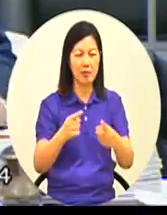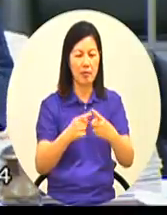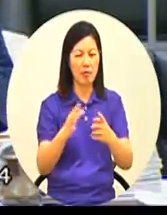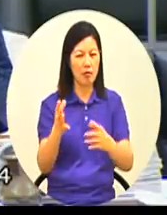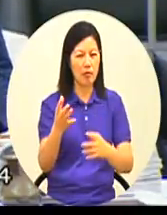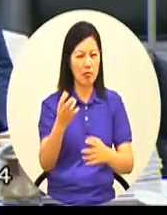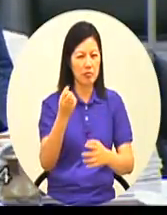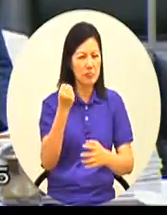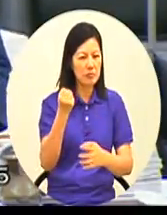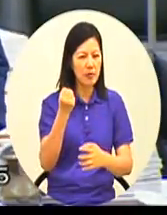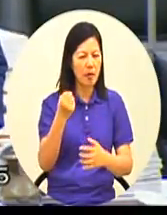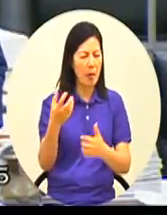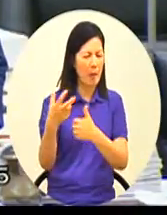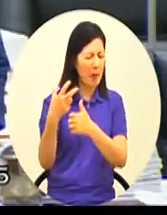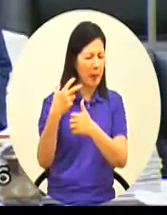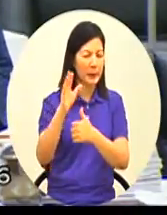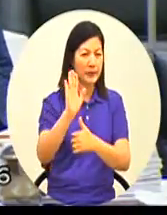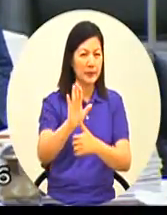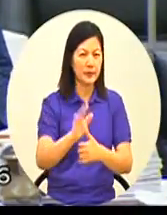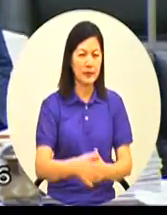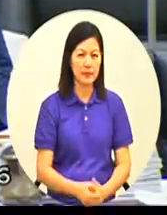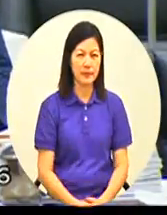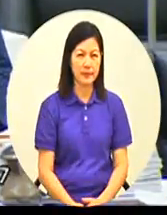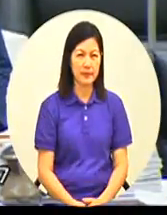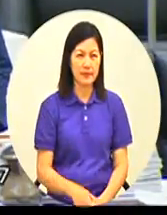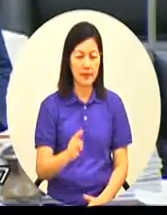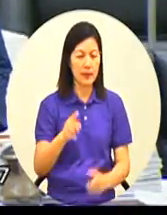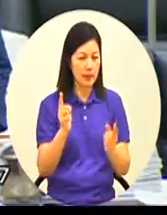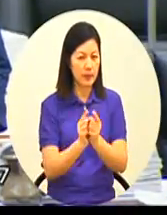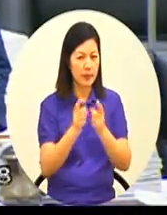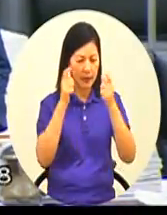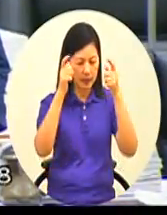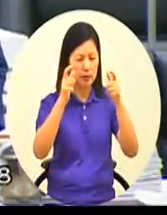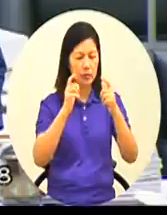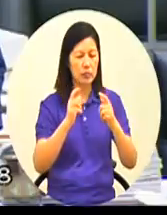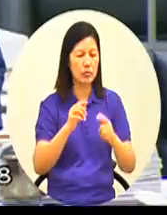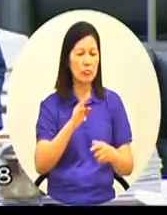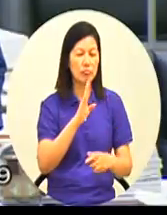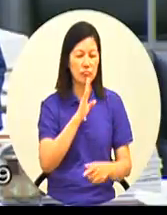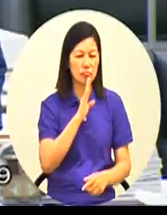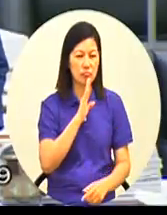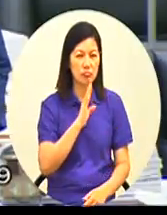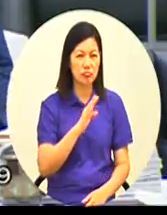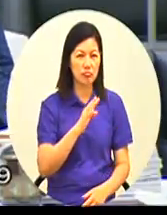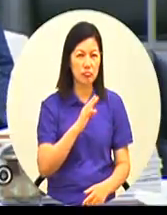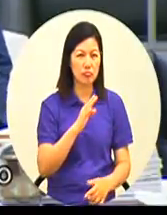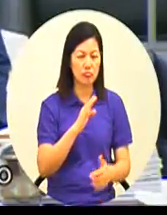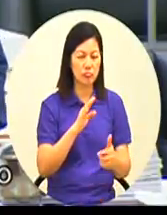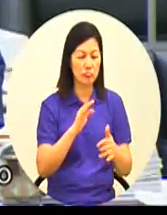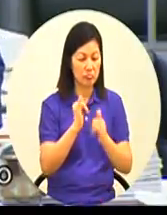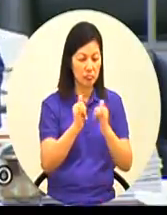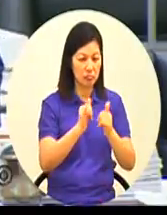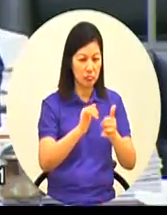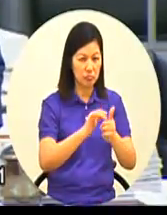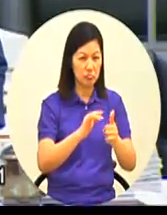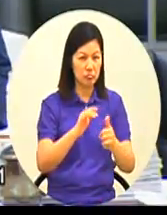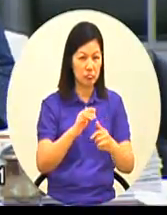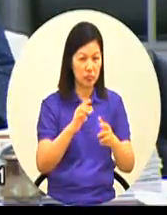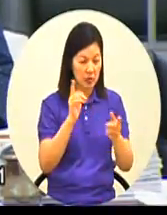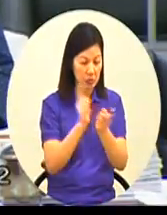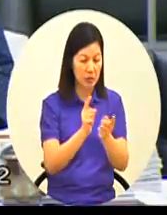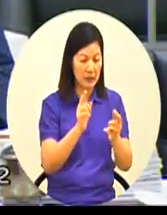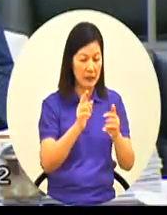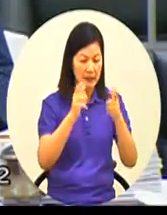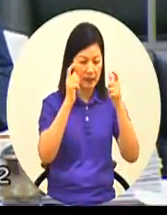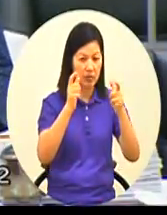附身音。我们都认为这其实对高雄是一个，对高雄人民啊，甚至高雄人付